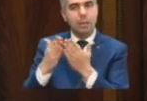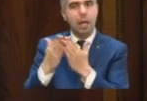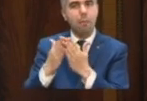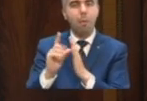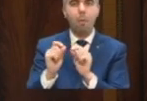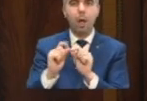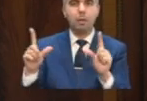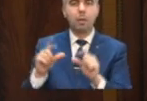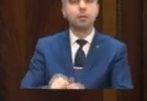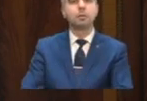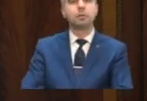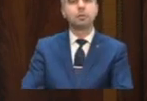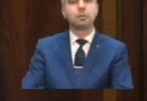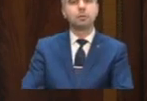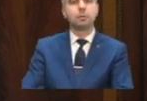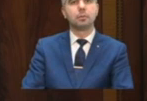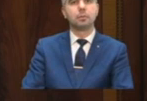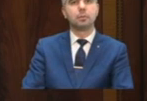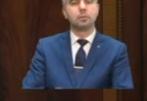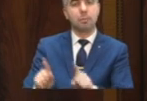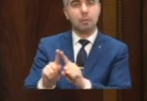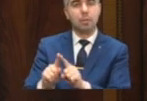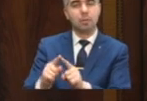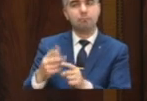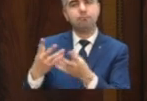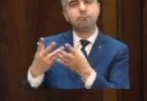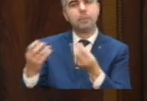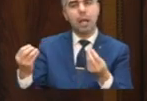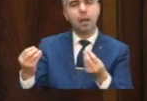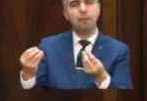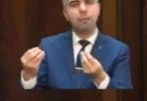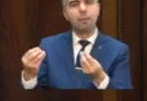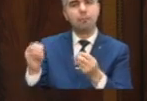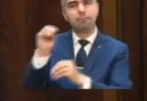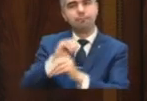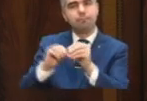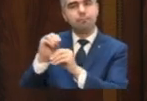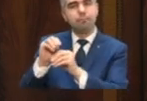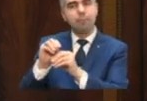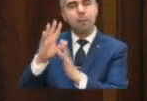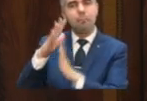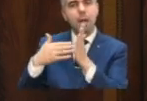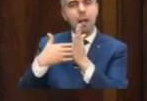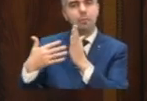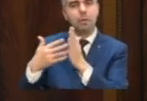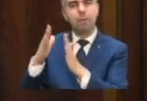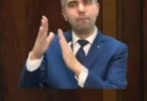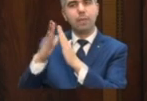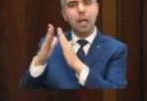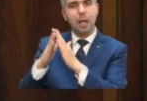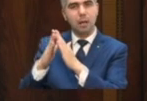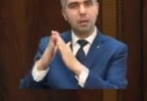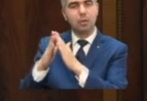هذا الإطار نسجل العديد من الاختلالات التي شابت تنفيذ برامج السكن الاجتماعي، والتي